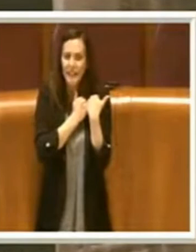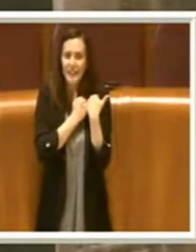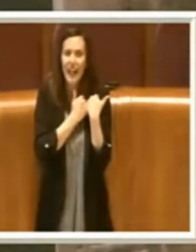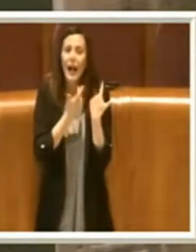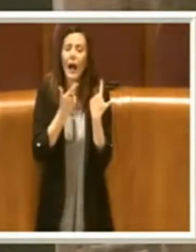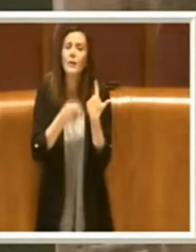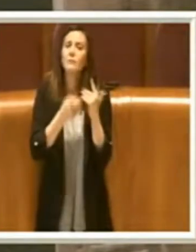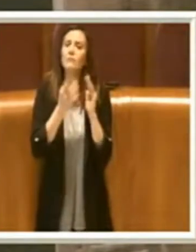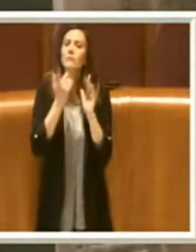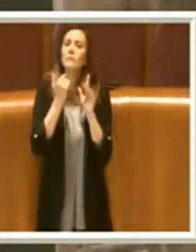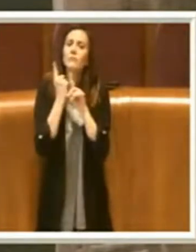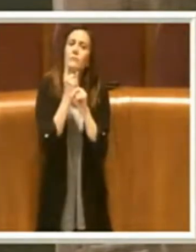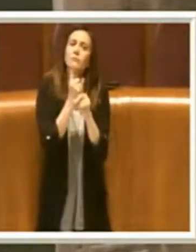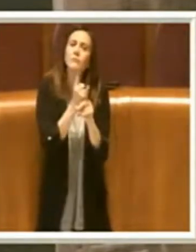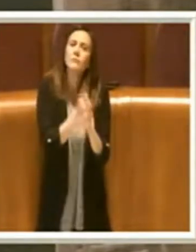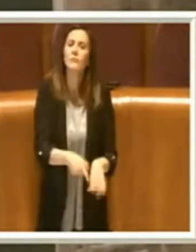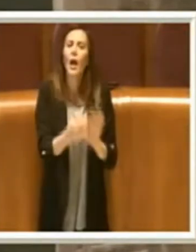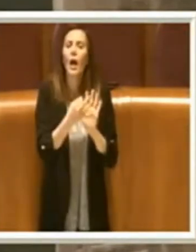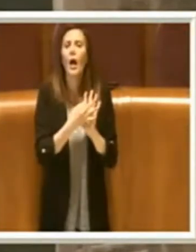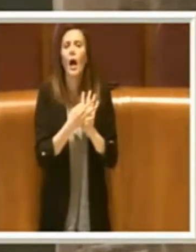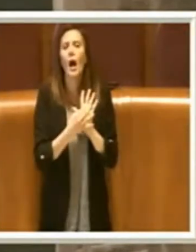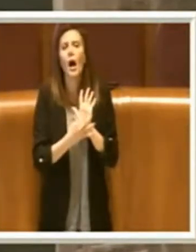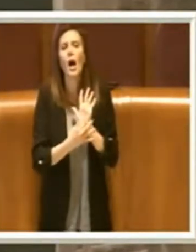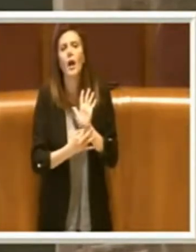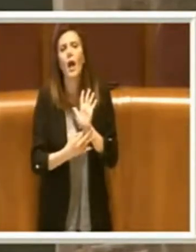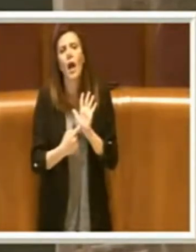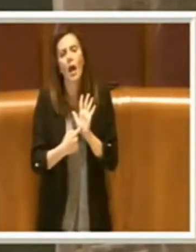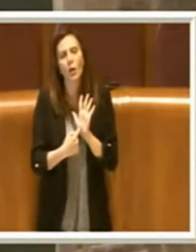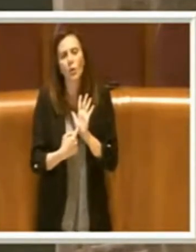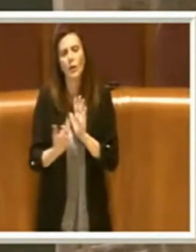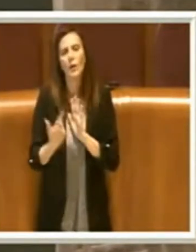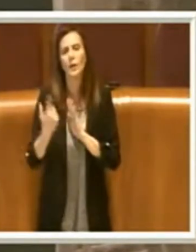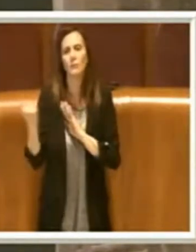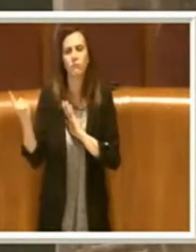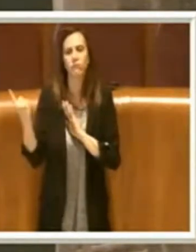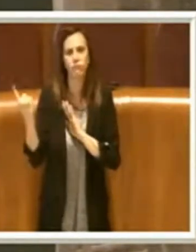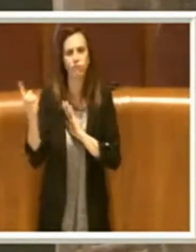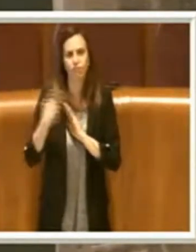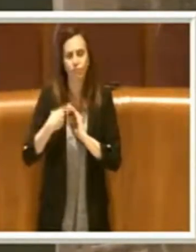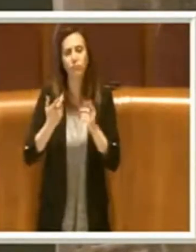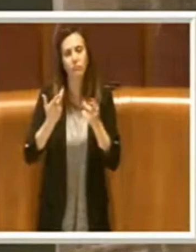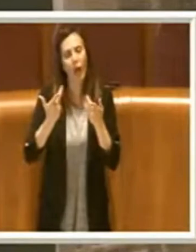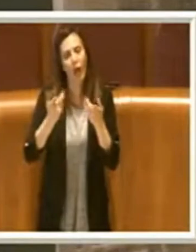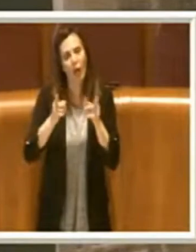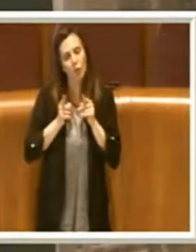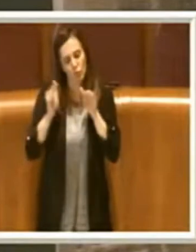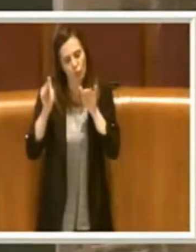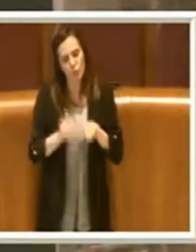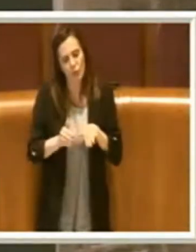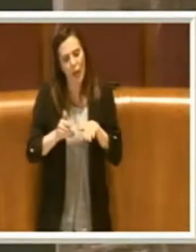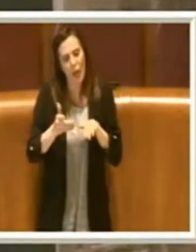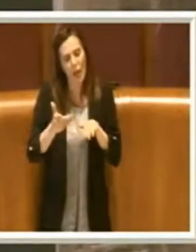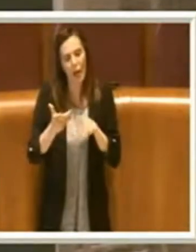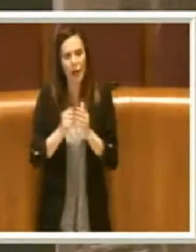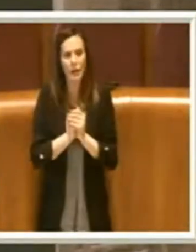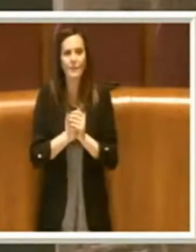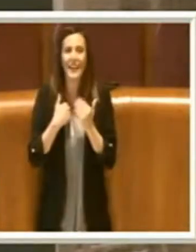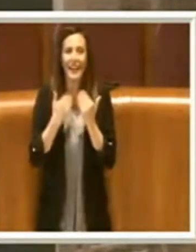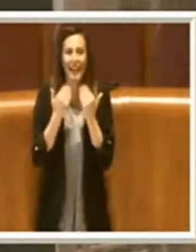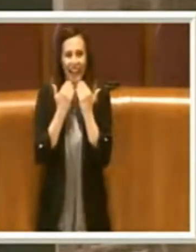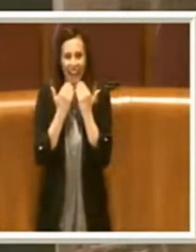letteralmente alle regole che ci danno tutela e cautela grazie ovviamente